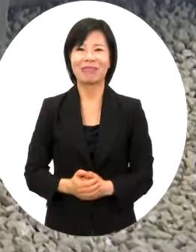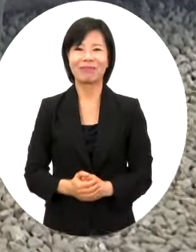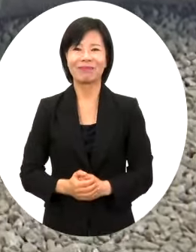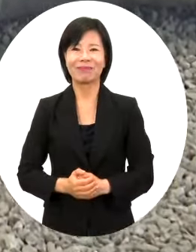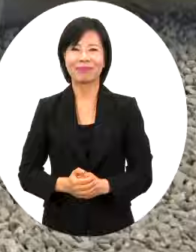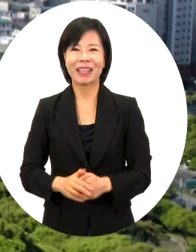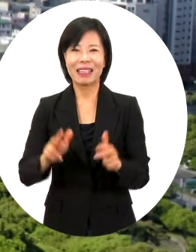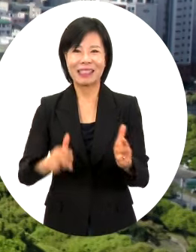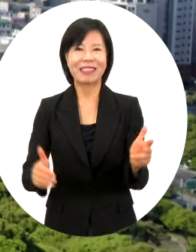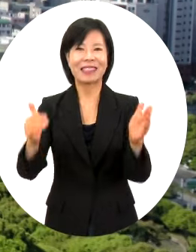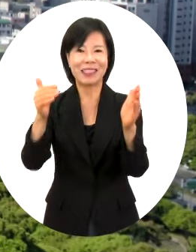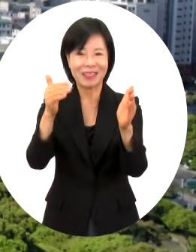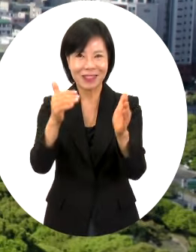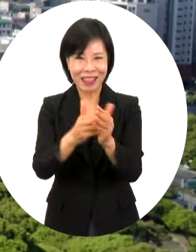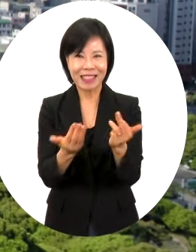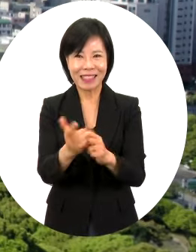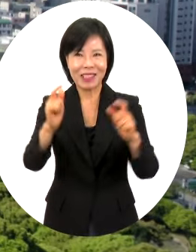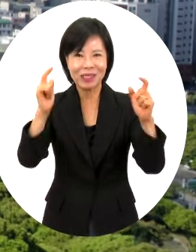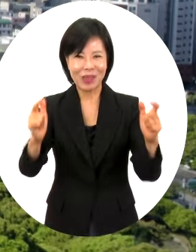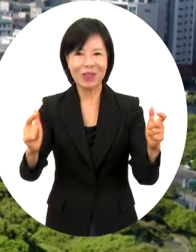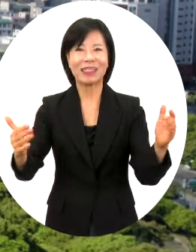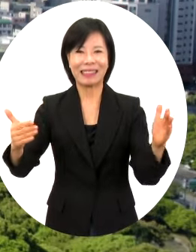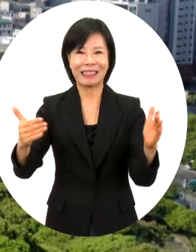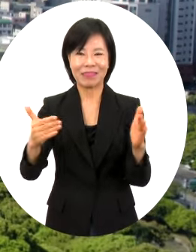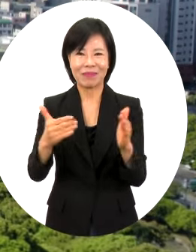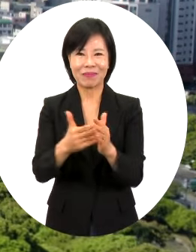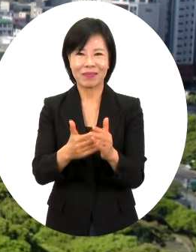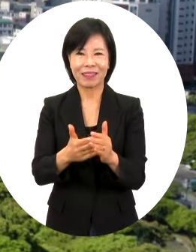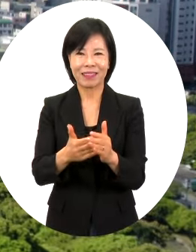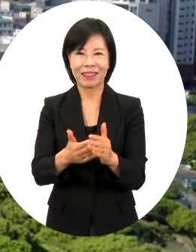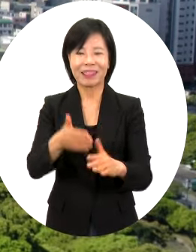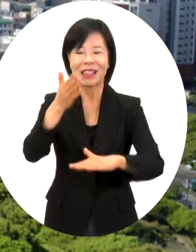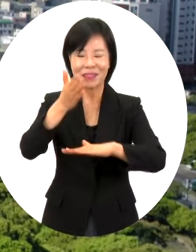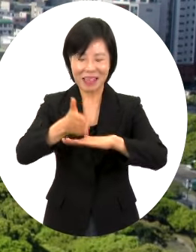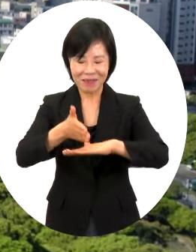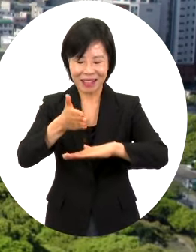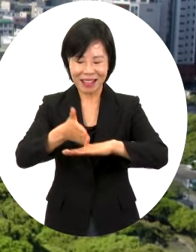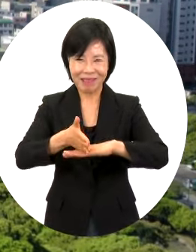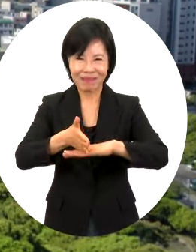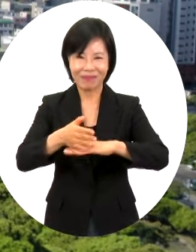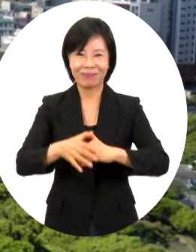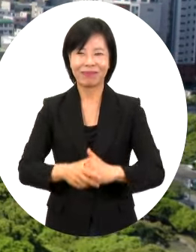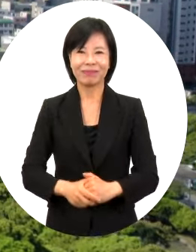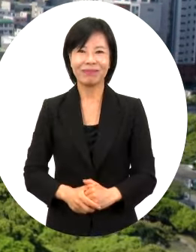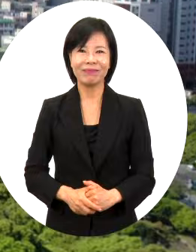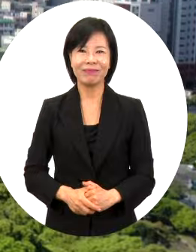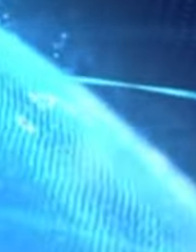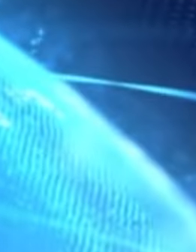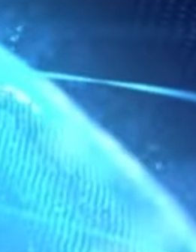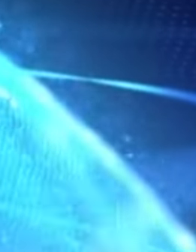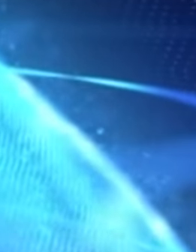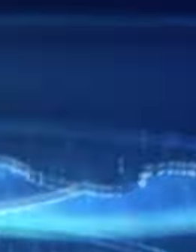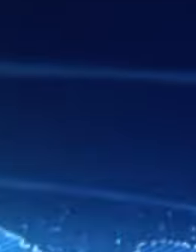활용됩니다. 지금까지 위클리 제주였습니다. 시청해주셔서 감사합니다.